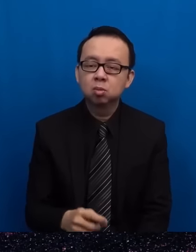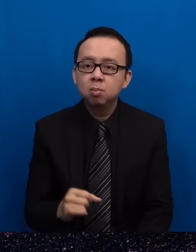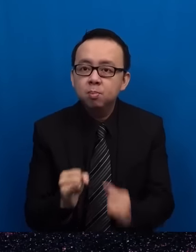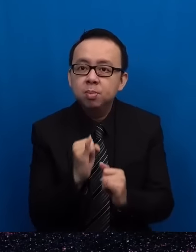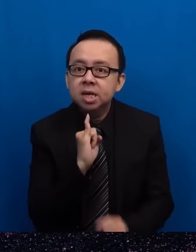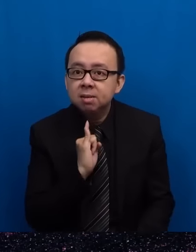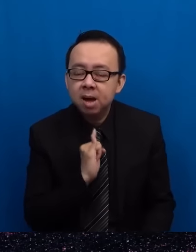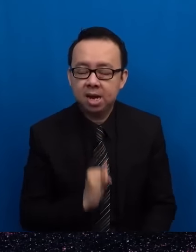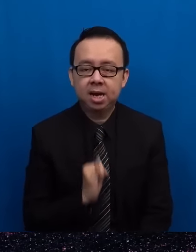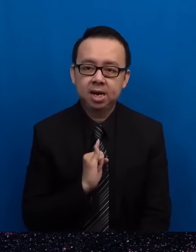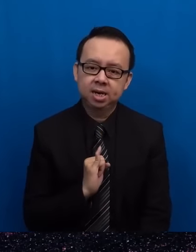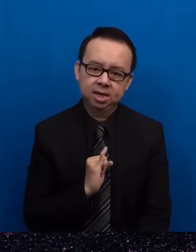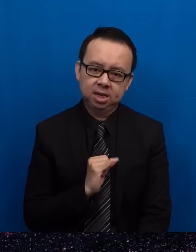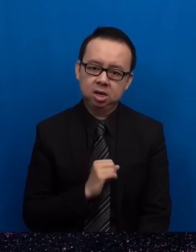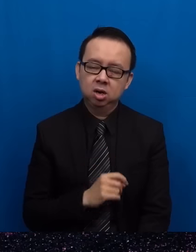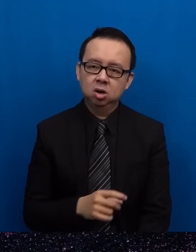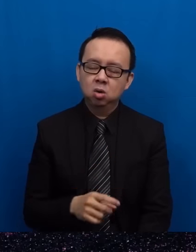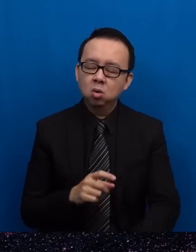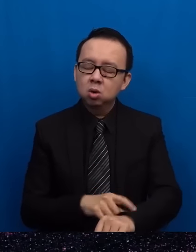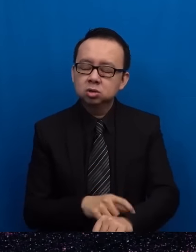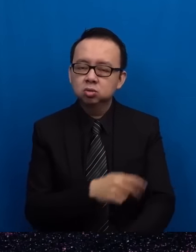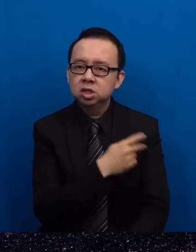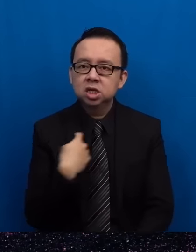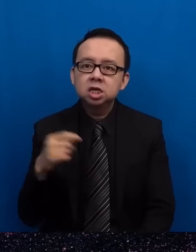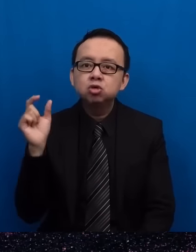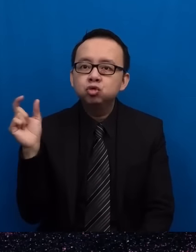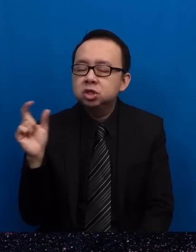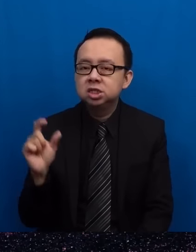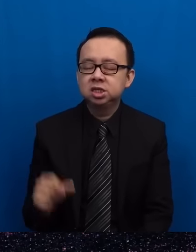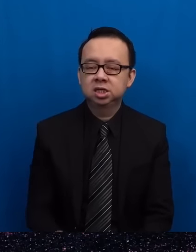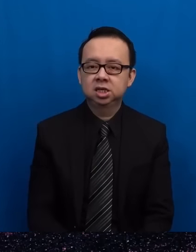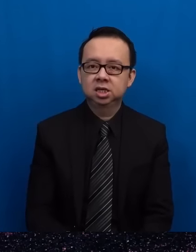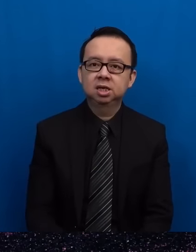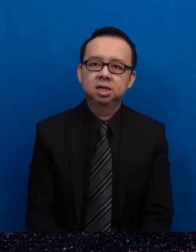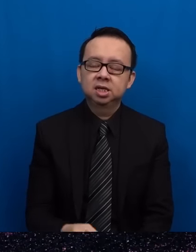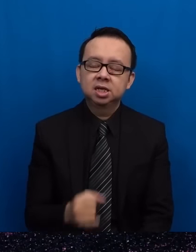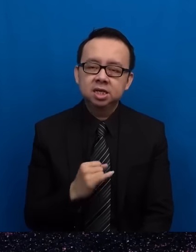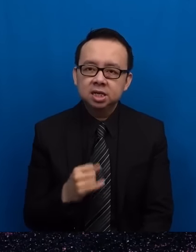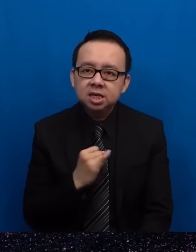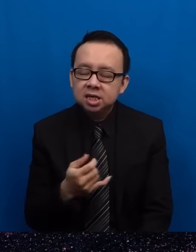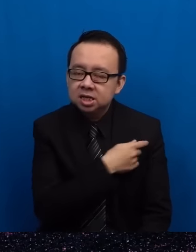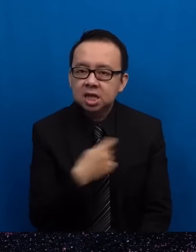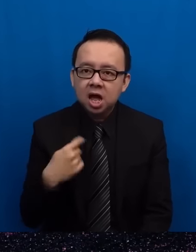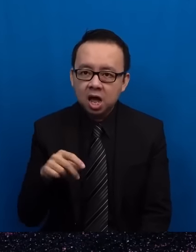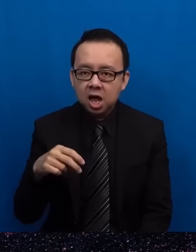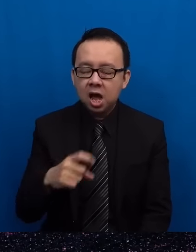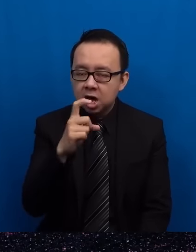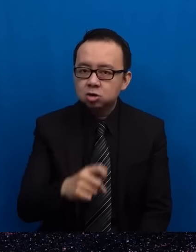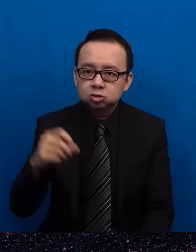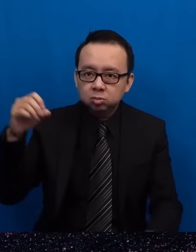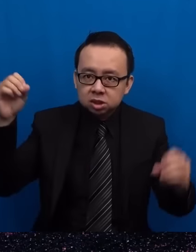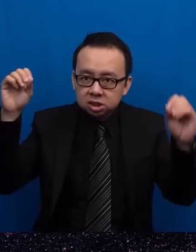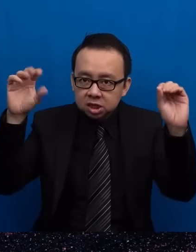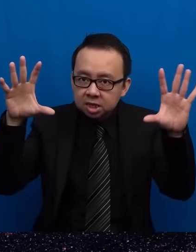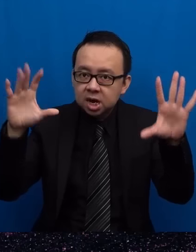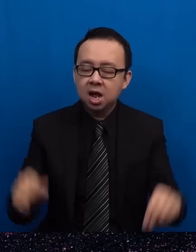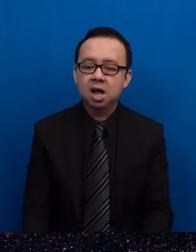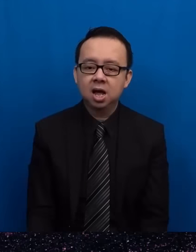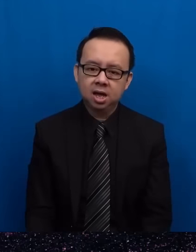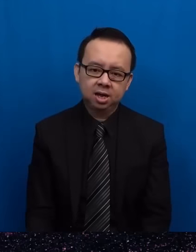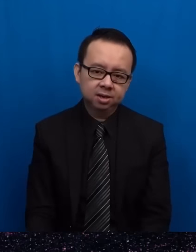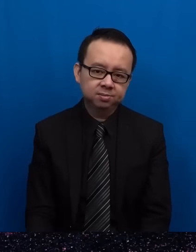kita itu diuji, iman itu harus bersinar terang. Praktekkan imanmu, exercise faith.